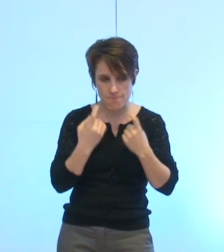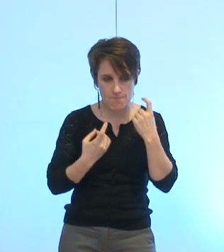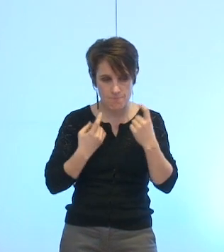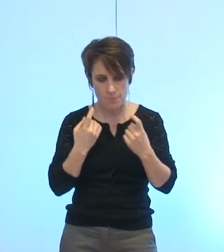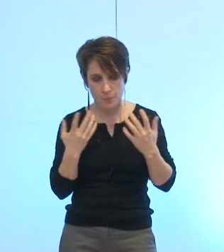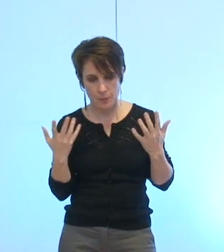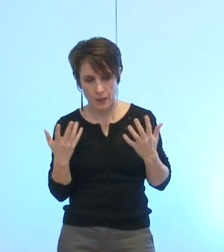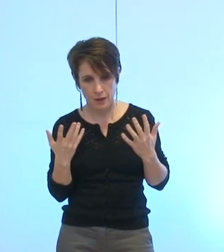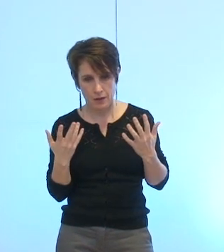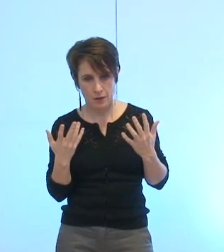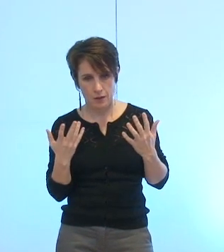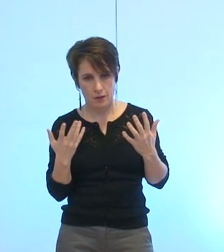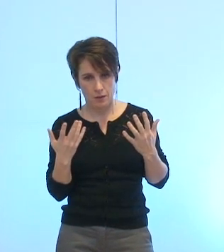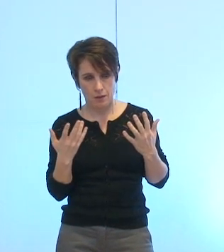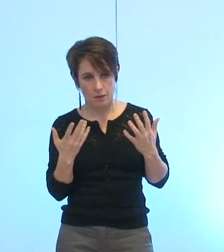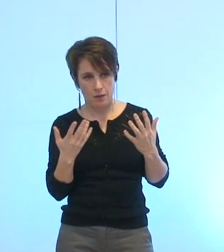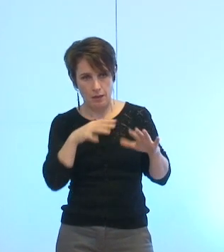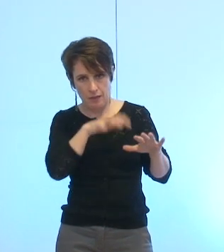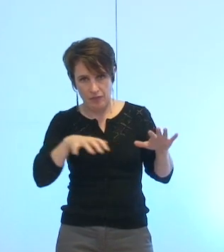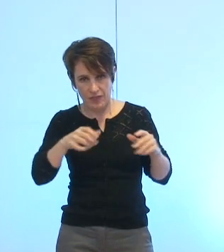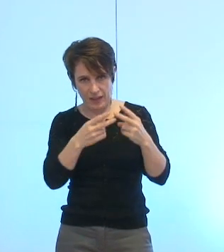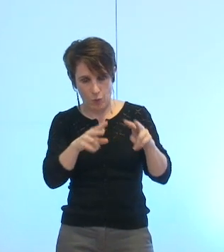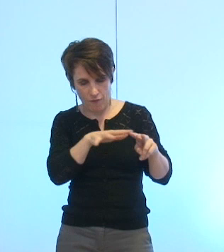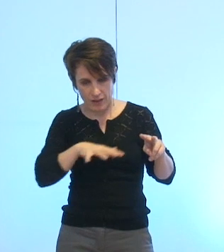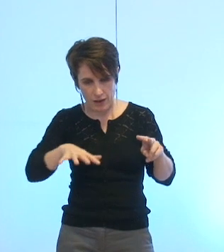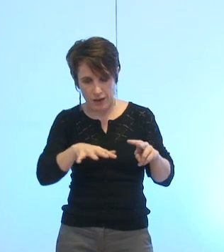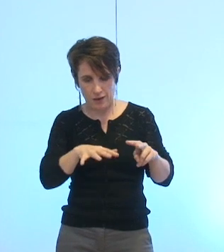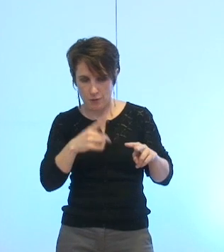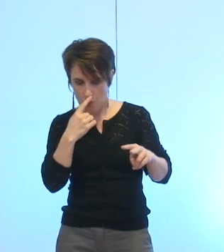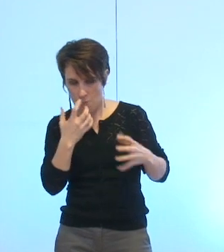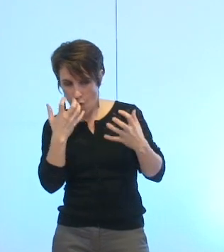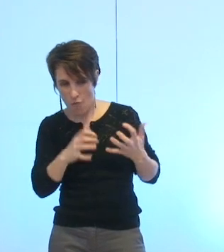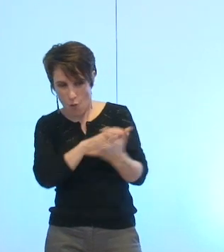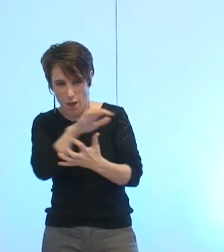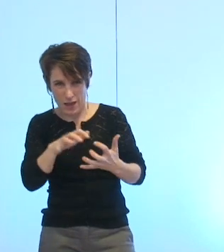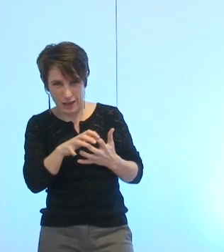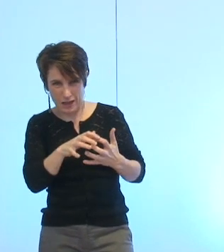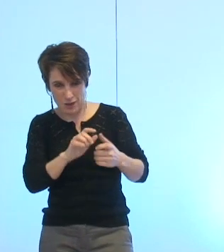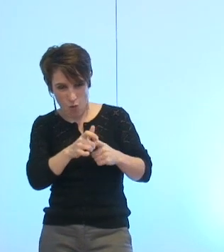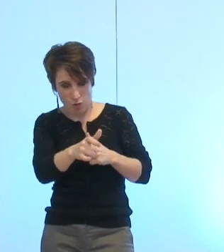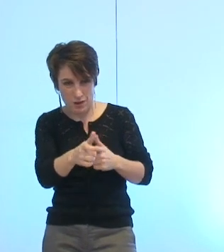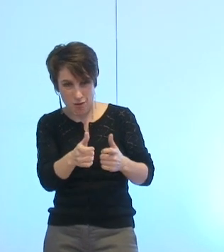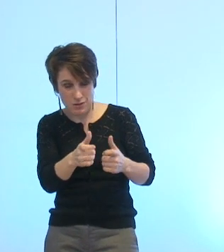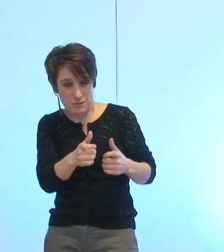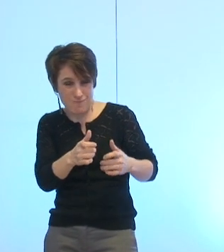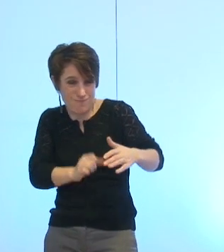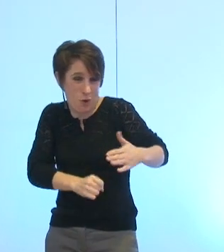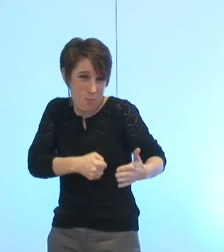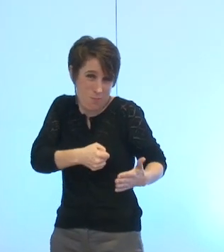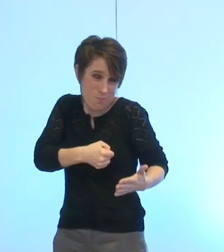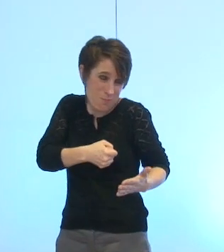maximum sur le territoire de la ville les effets dévastateurs de la crise il frappe d'abord les plus démunis d'entre nous nous le